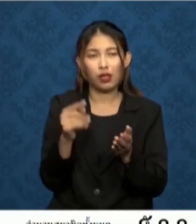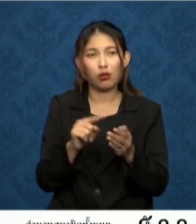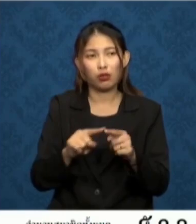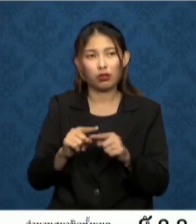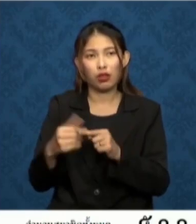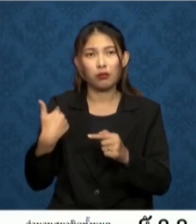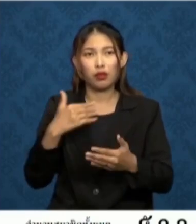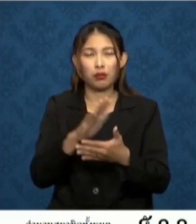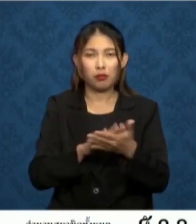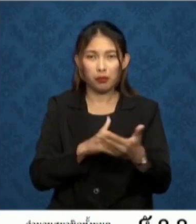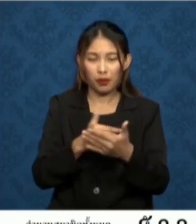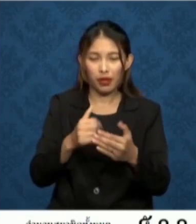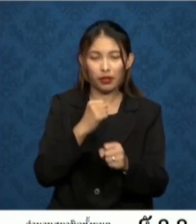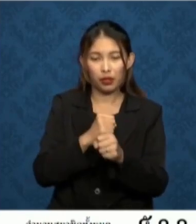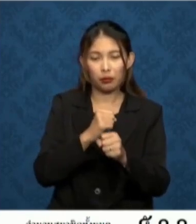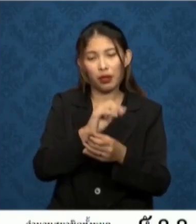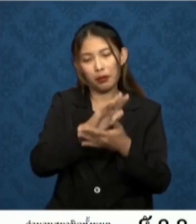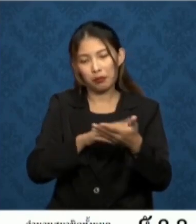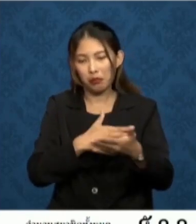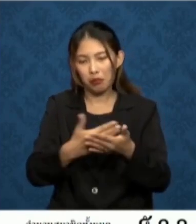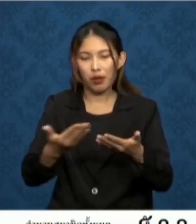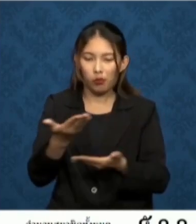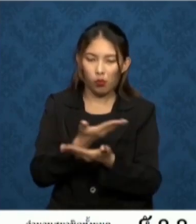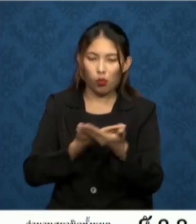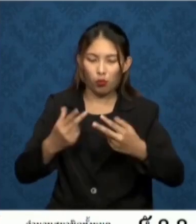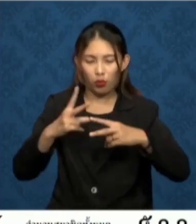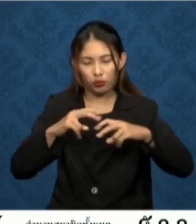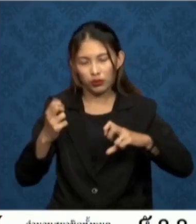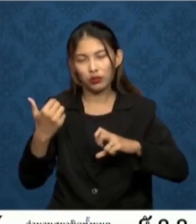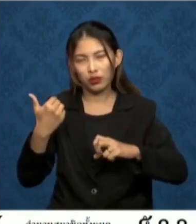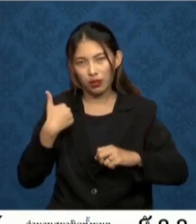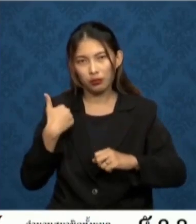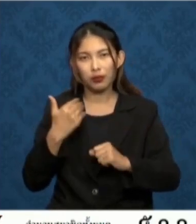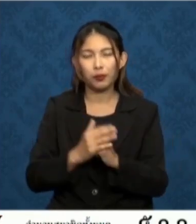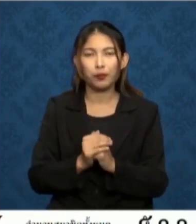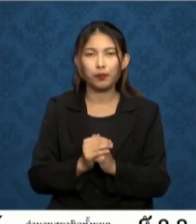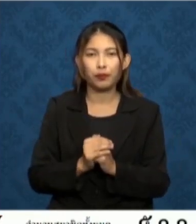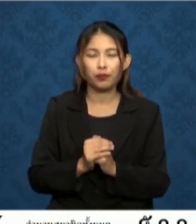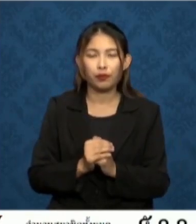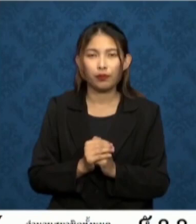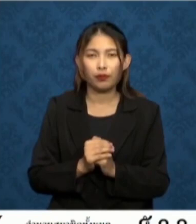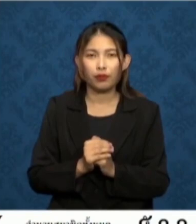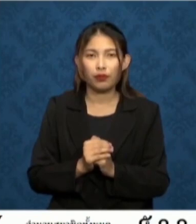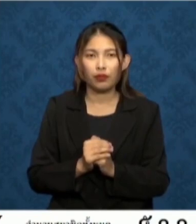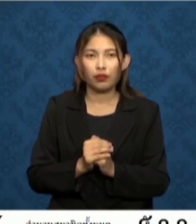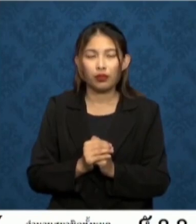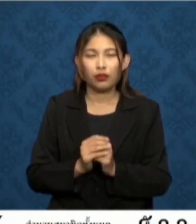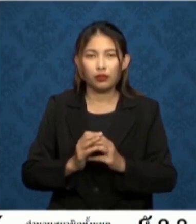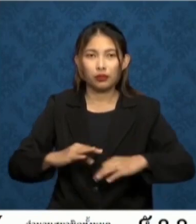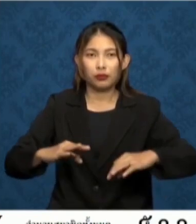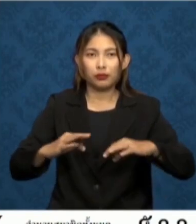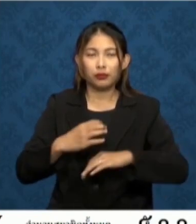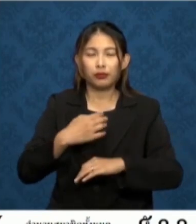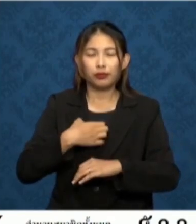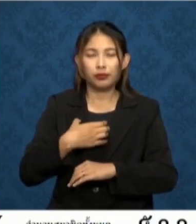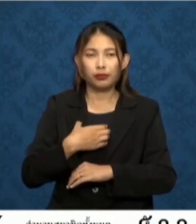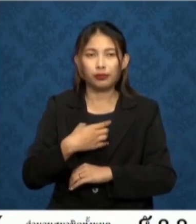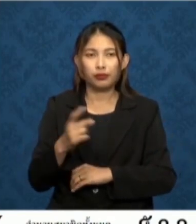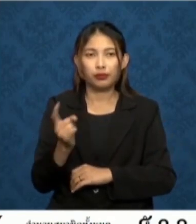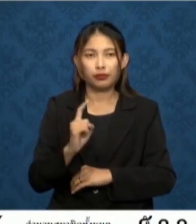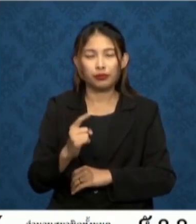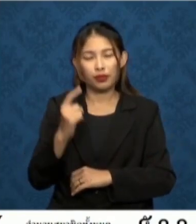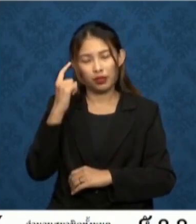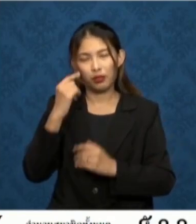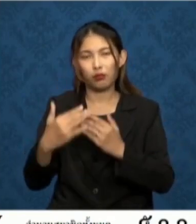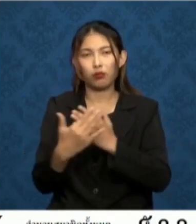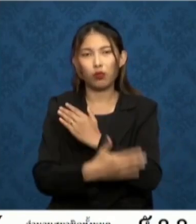ดำเนินการมาเรามีแผนการศึกษามาเป็นระยะเวลานานพอสมควรนะครับท่านประธานครับเพราะฉะนั้นผมอยากจะให้เราคว้าโอก